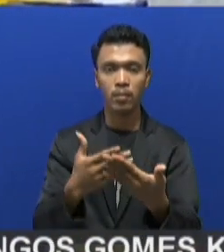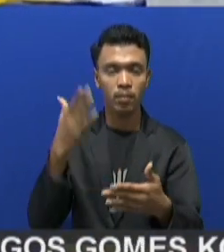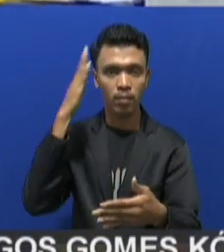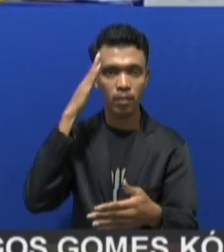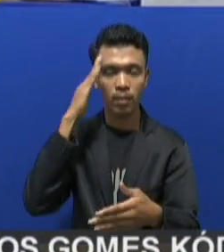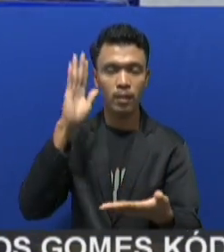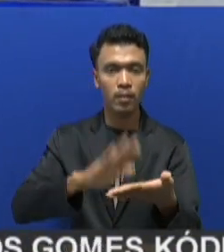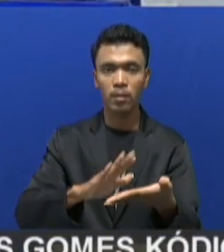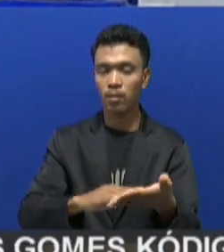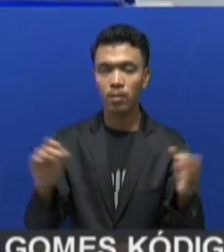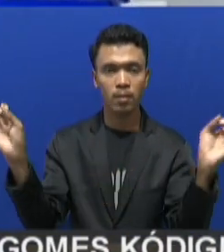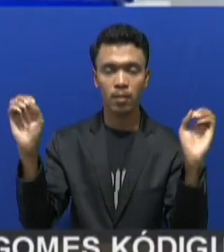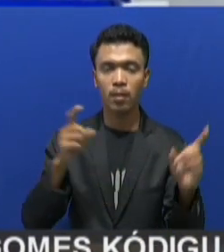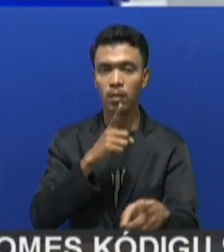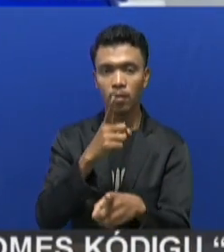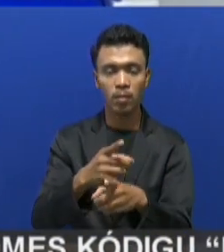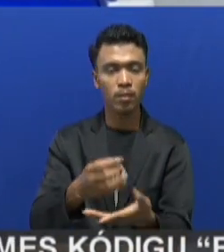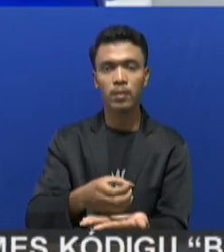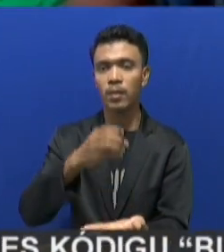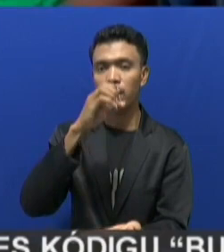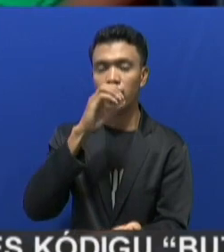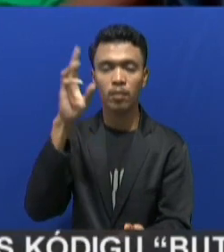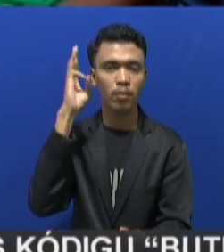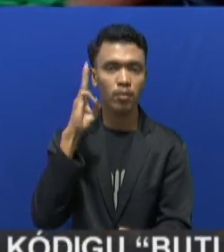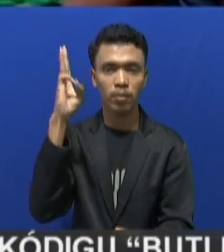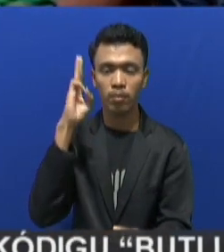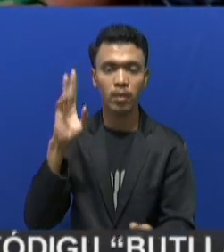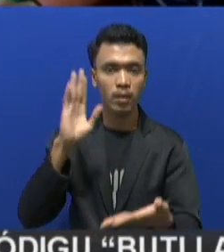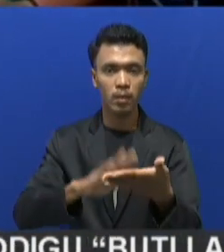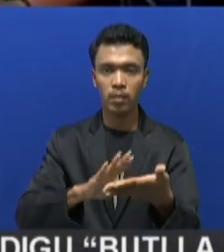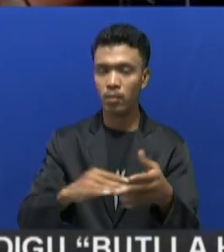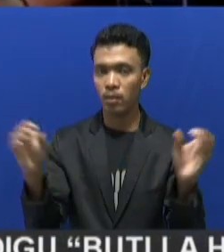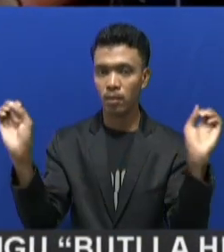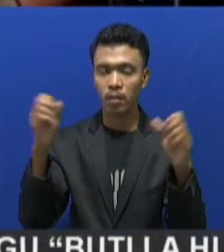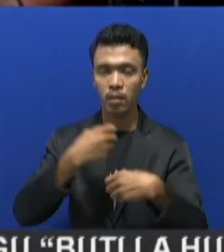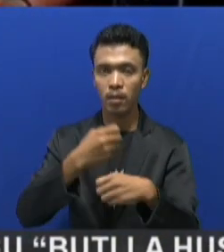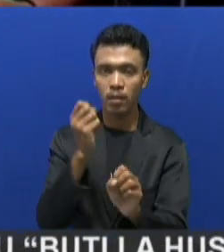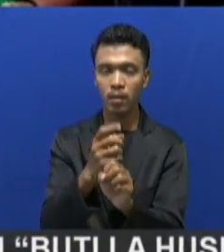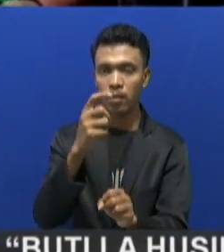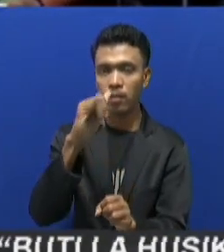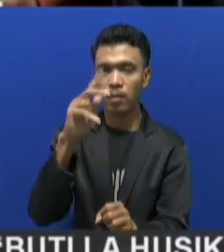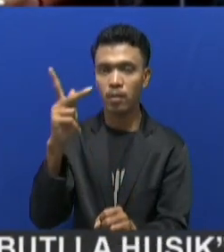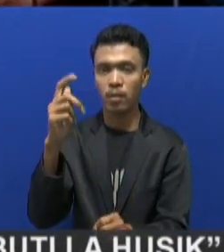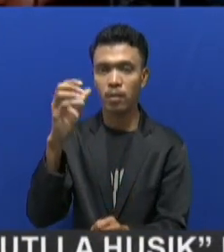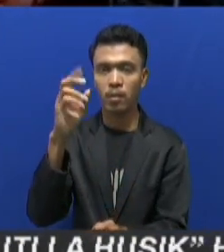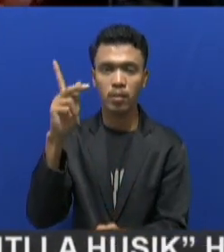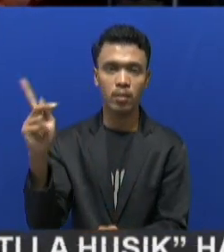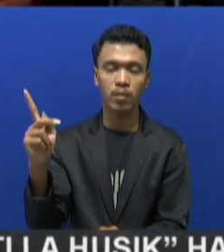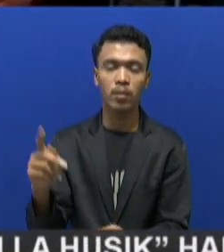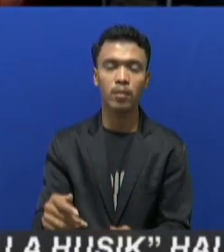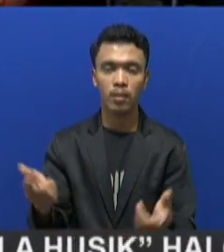yang tua ini. Ya sekolah lah osma yang TikTok ini. Ya sekolah lah osma yang politik